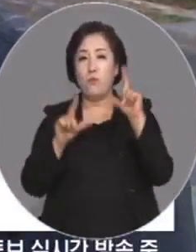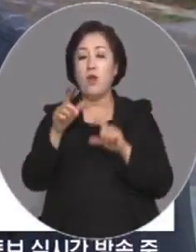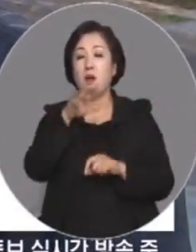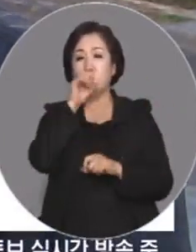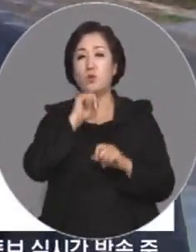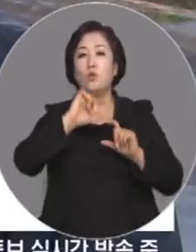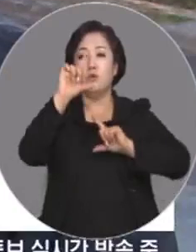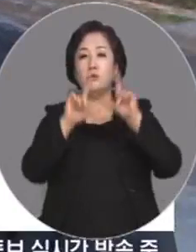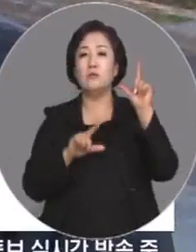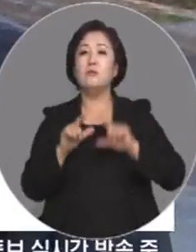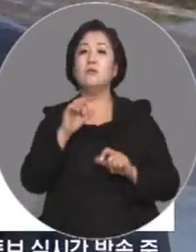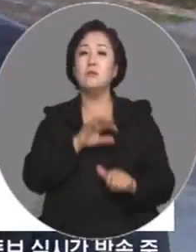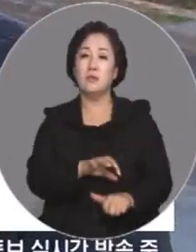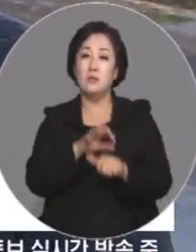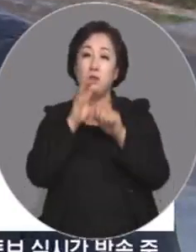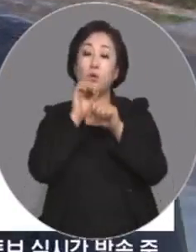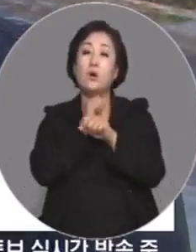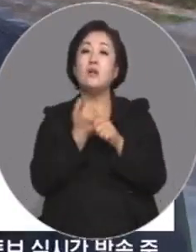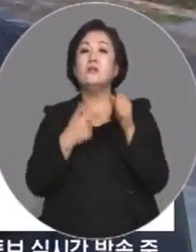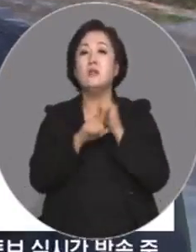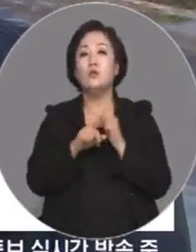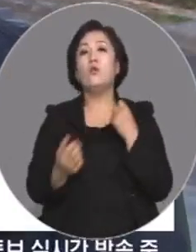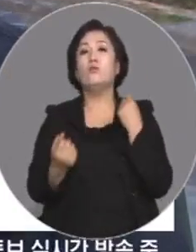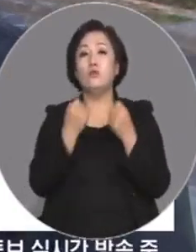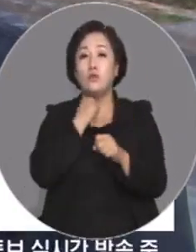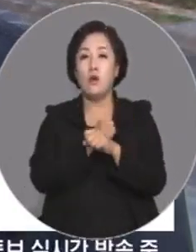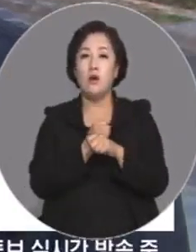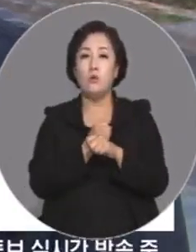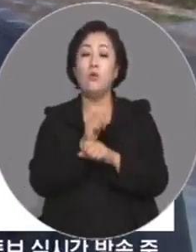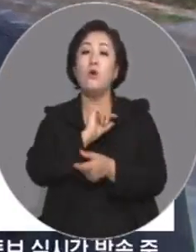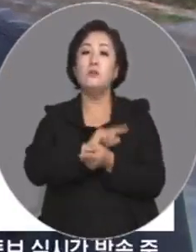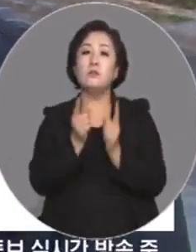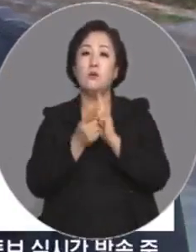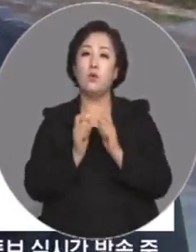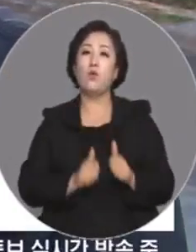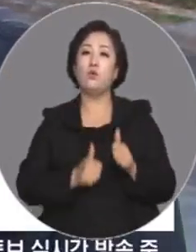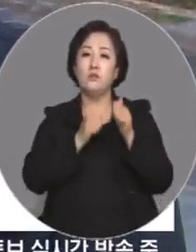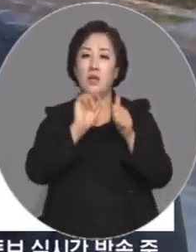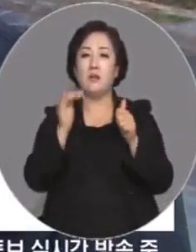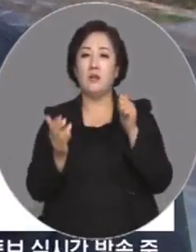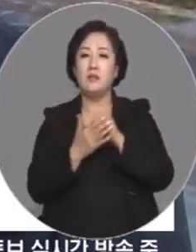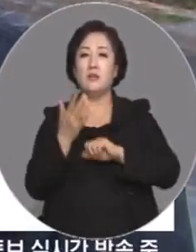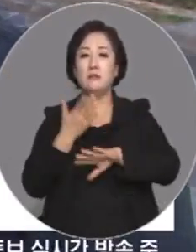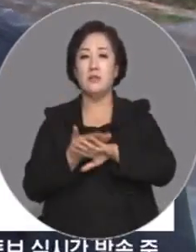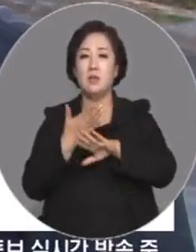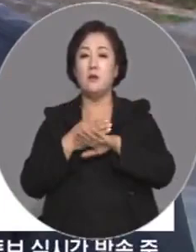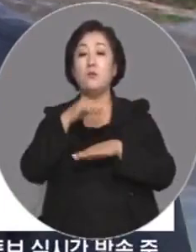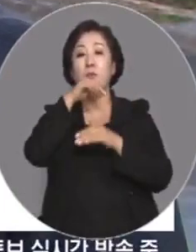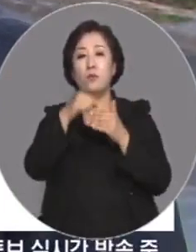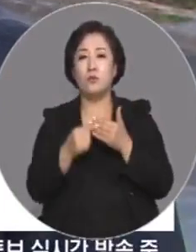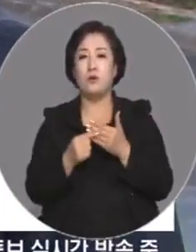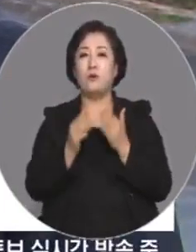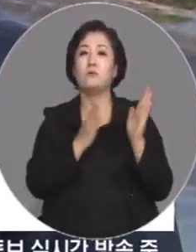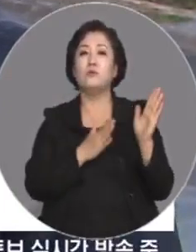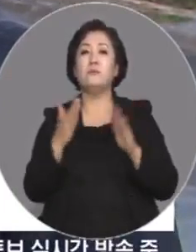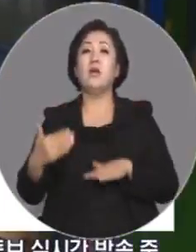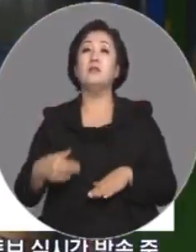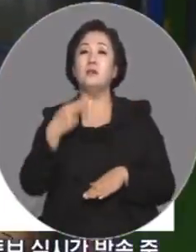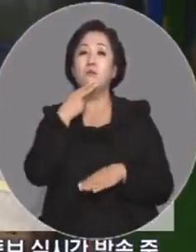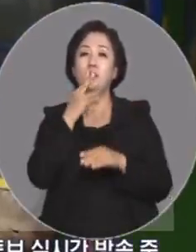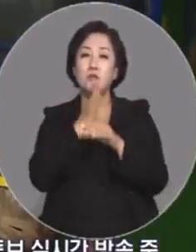좋은 인프라가 있는데도 불구하고 거기에서 따라주는 부대적인 부분이 어떤 인프라 구성이 안 돼 있다